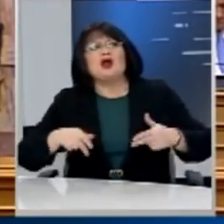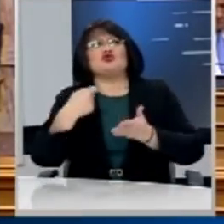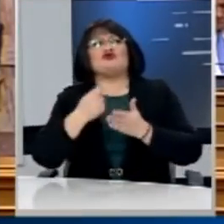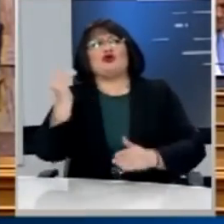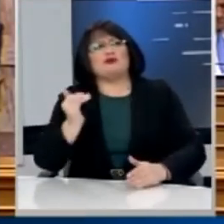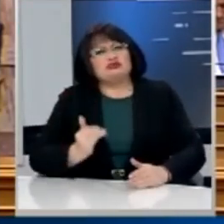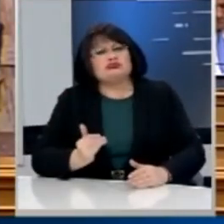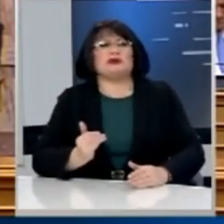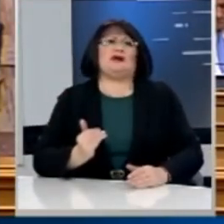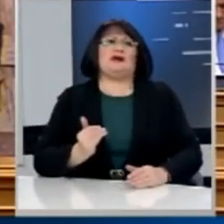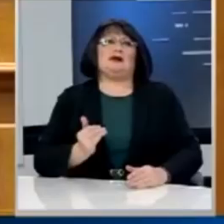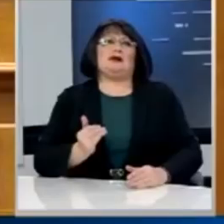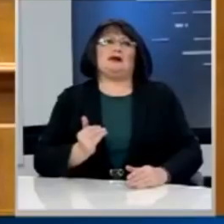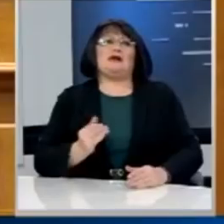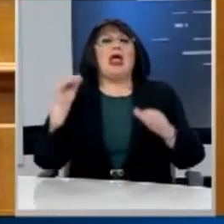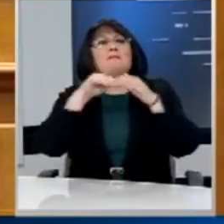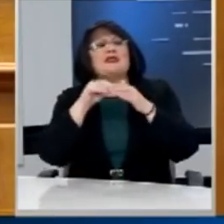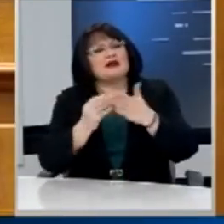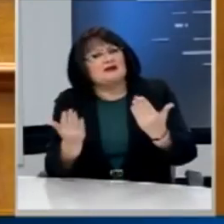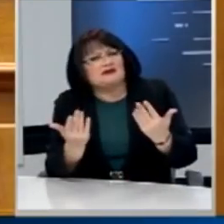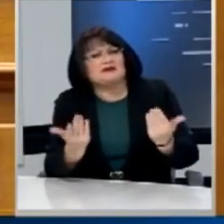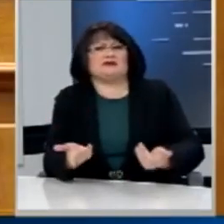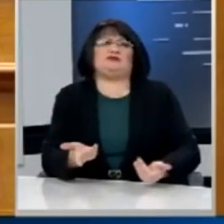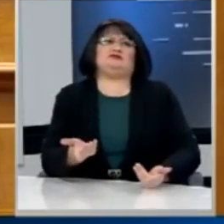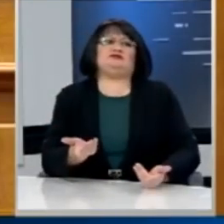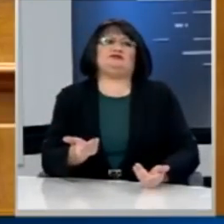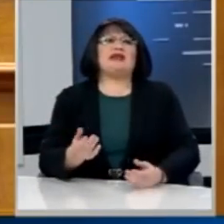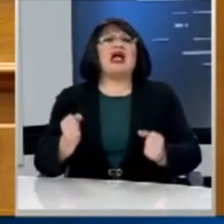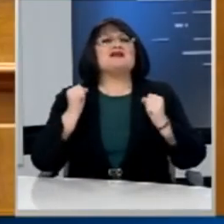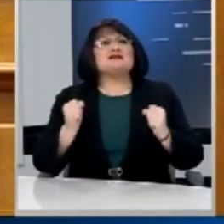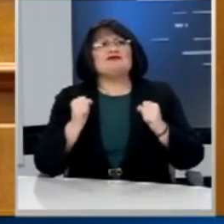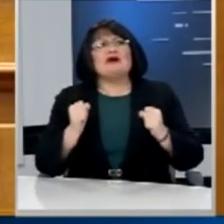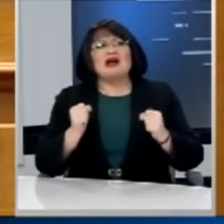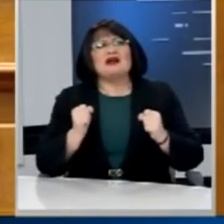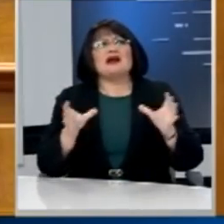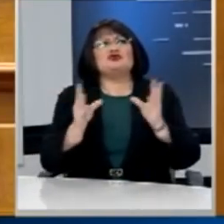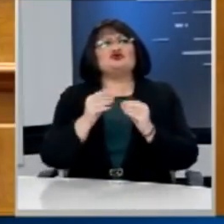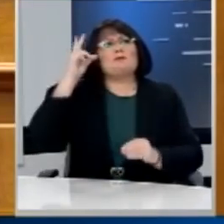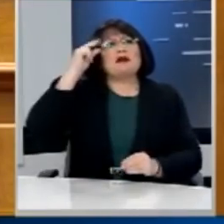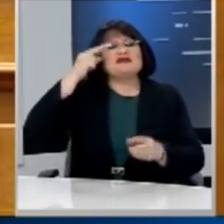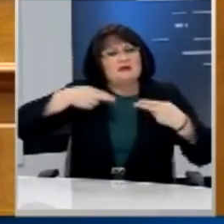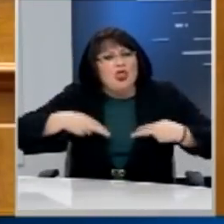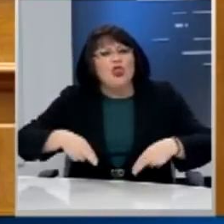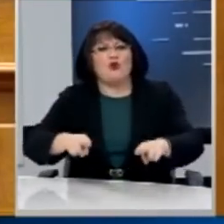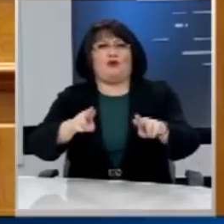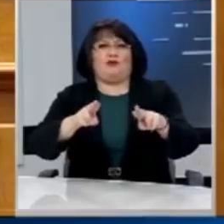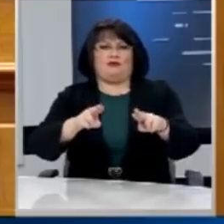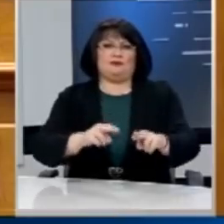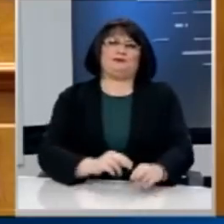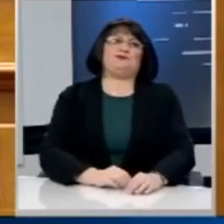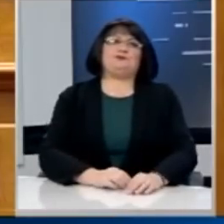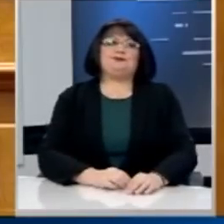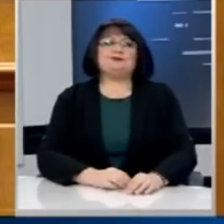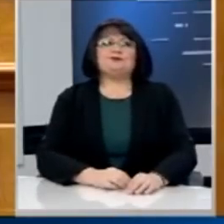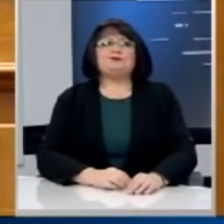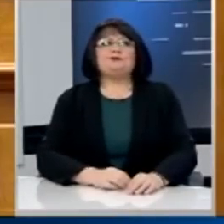των φόρων, την τόνωση των επενδύσεων, μέχρι την ασφάλεια στα πανεπιστήμια και στους δρόμους.